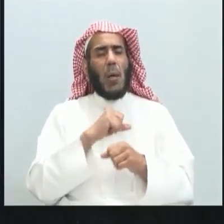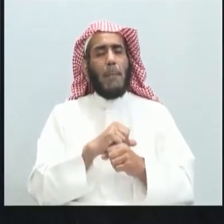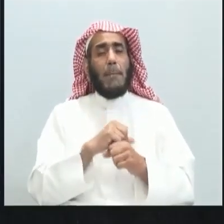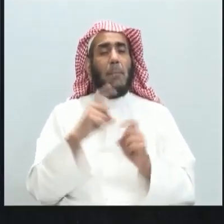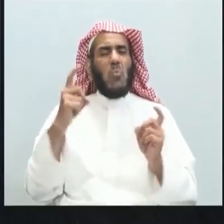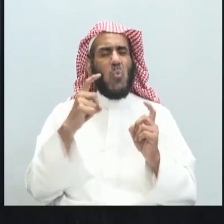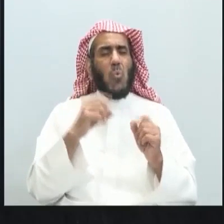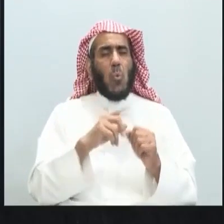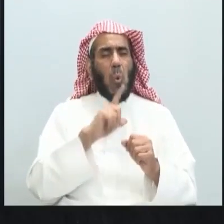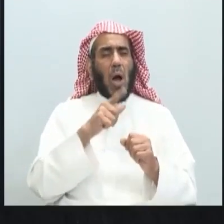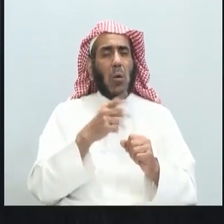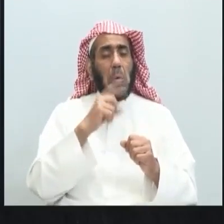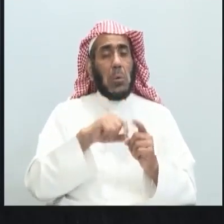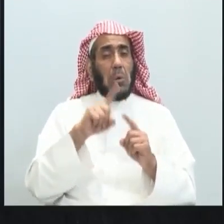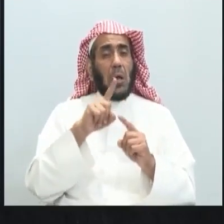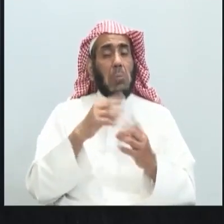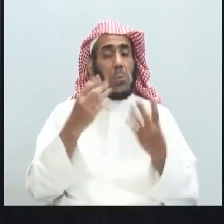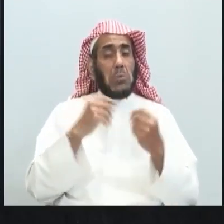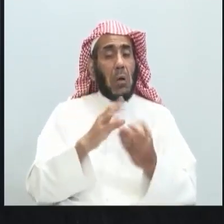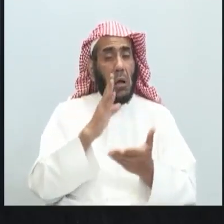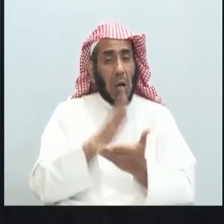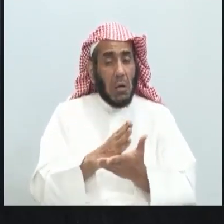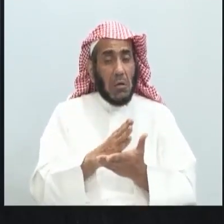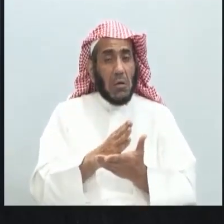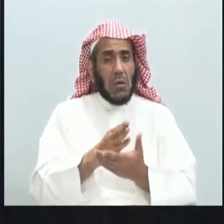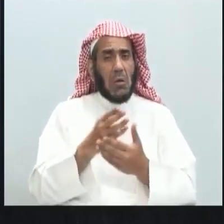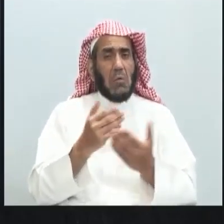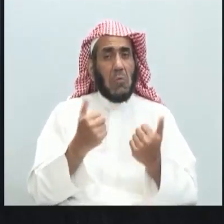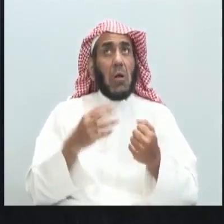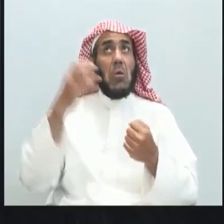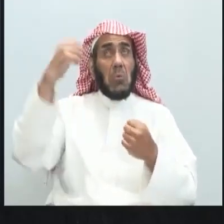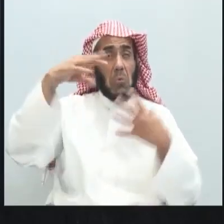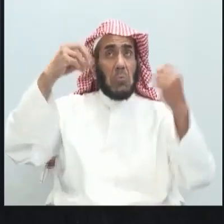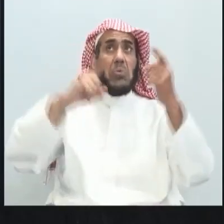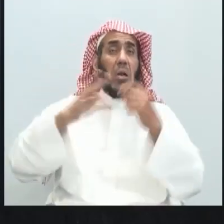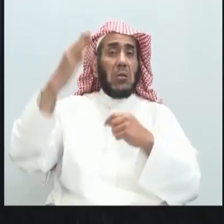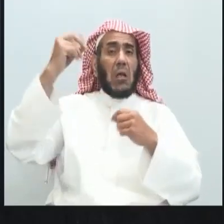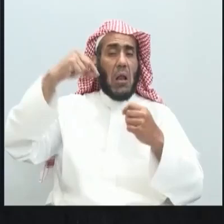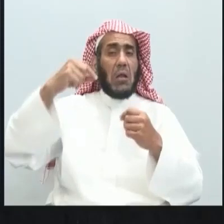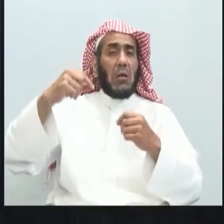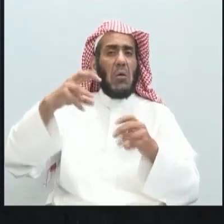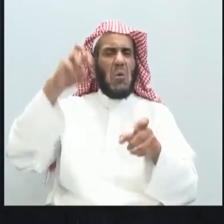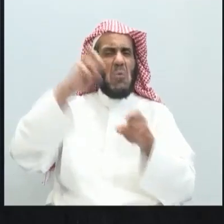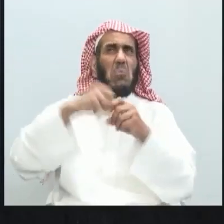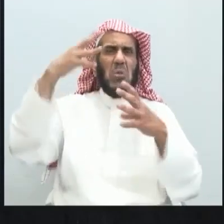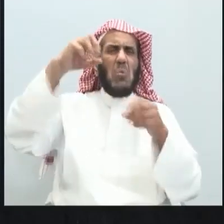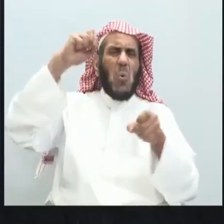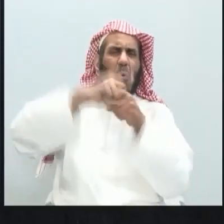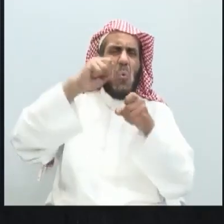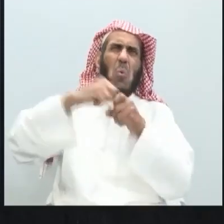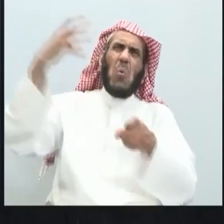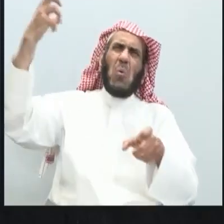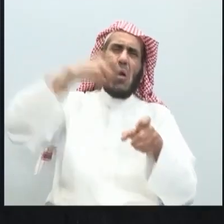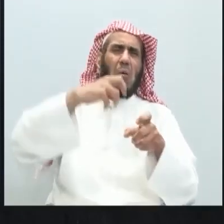وسلم وقالوا ان كان ما جئت به حق فالمطر الله تعالى علينا من السماء حجاره